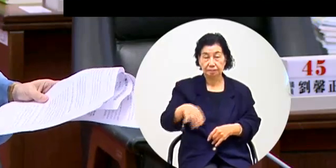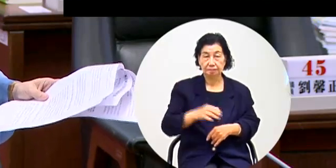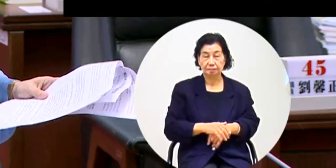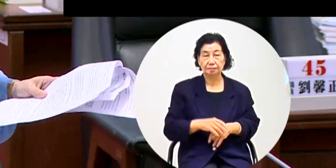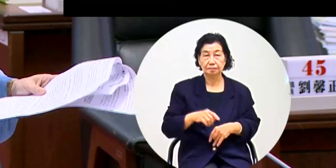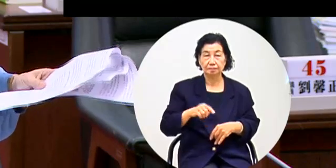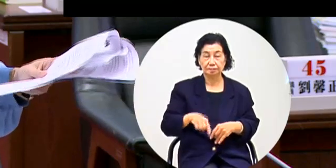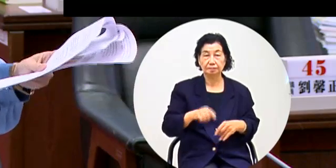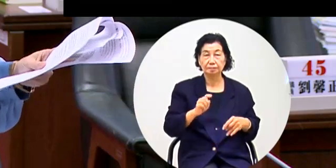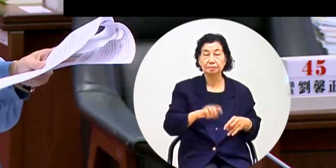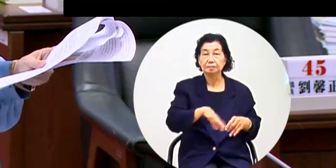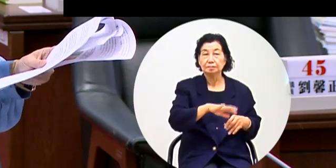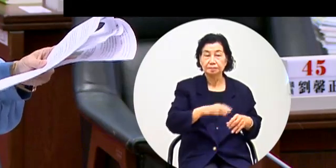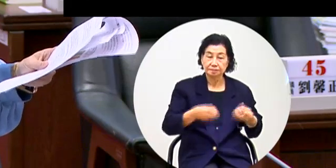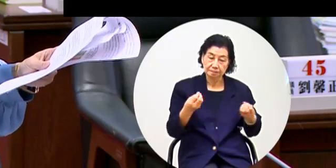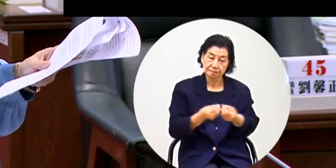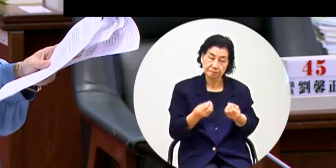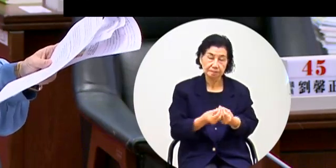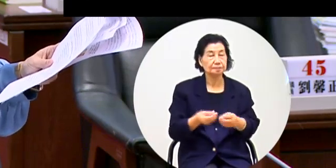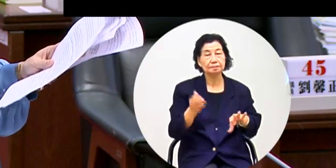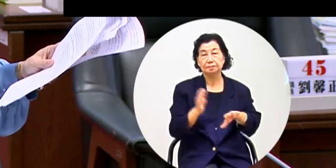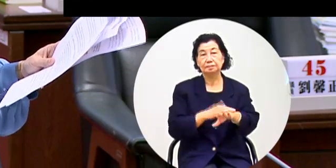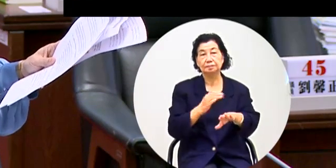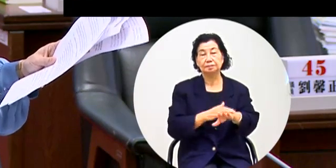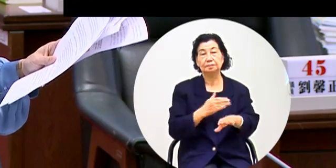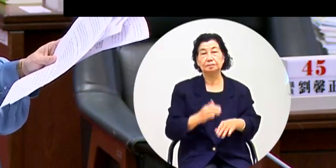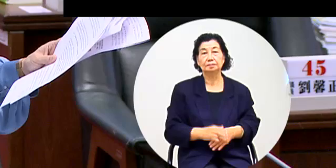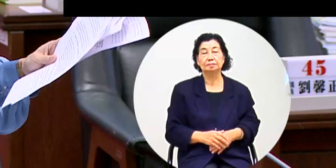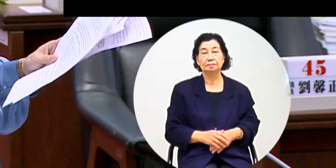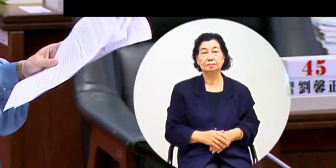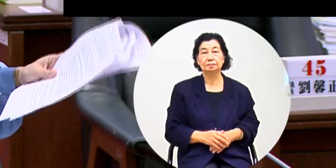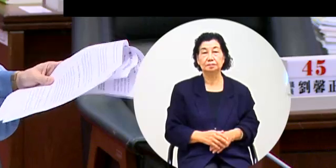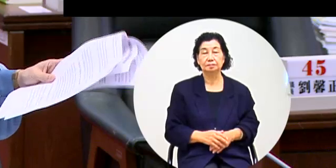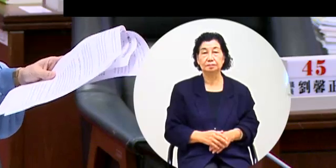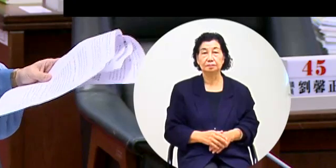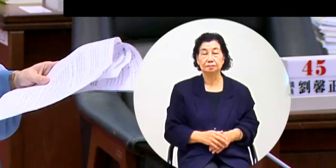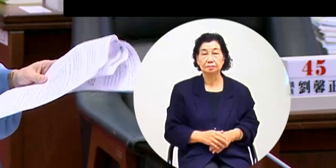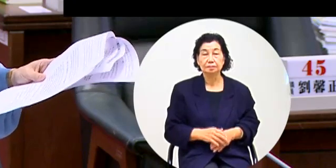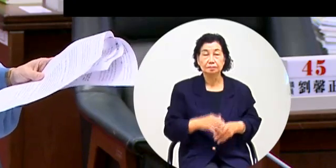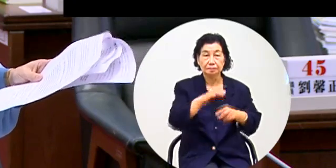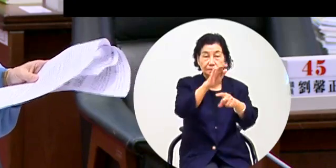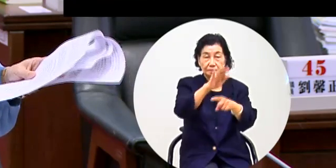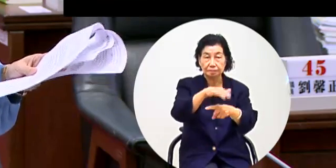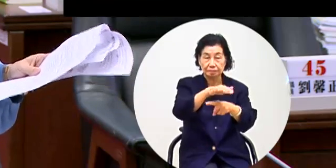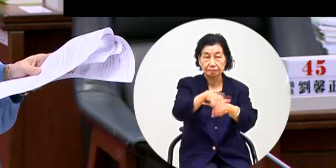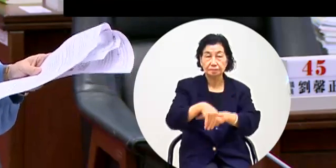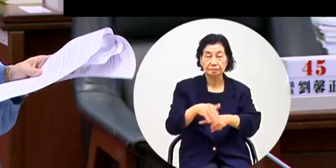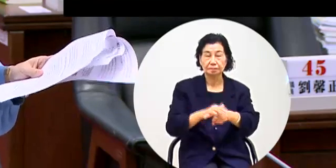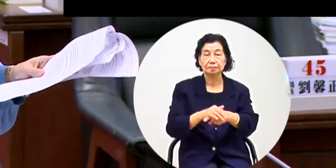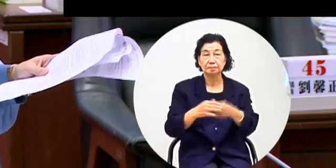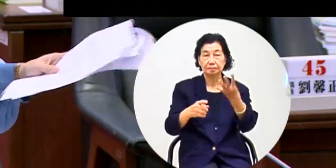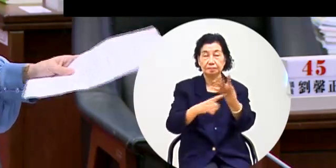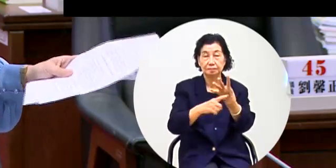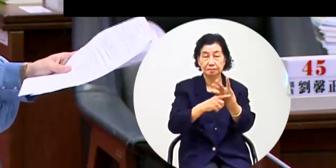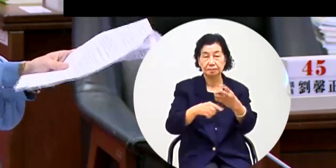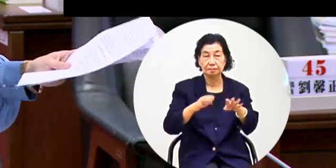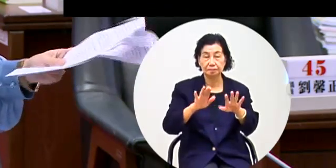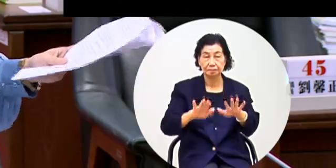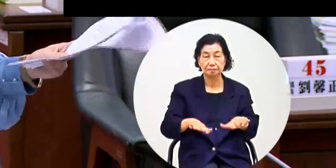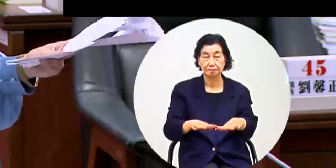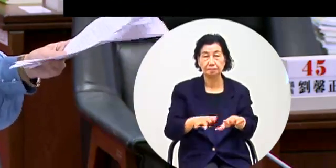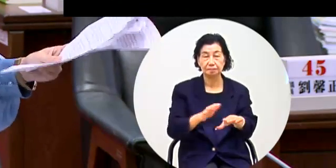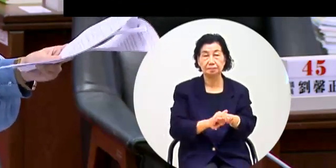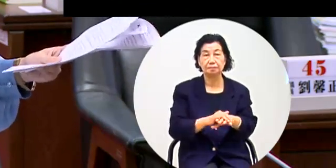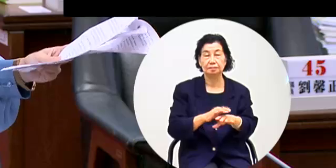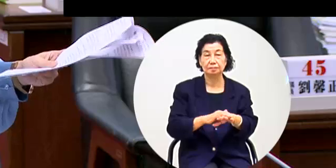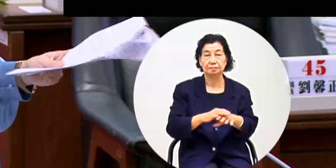局啊，好，目前啊农地的部分哈，5.3万公顷，阿拉梅阿那鬼威要放，大